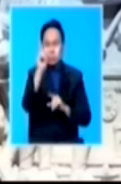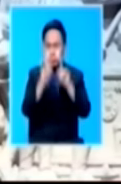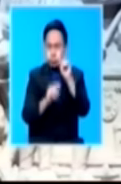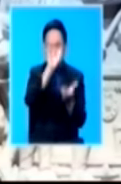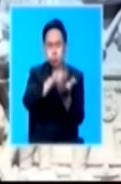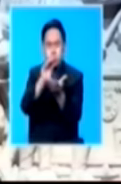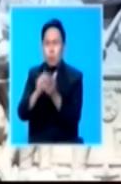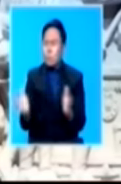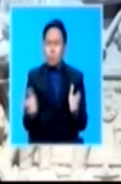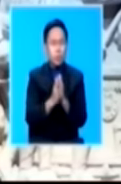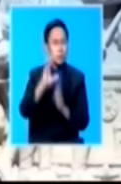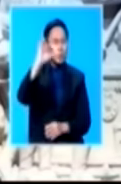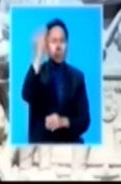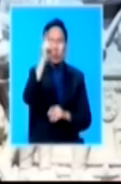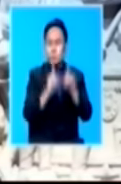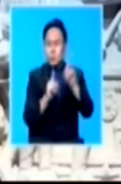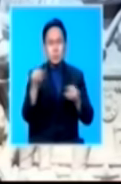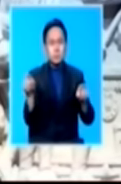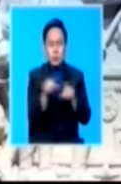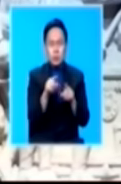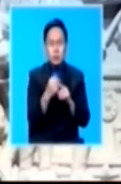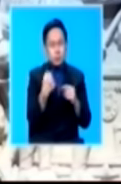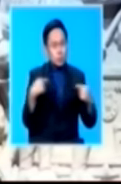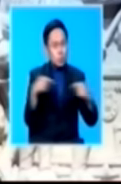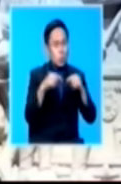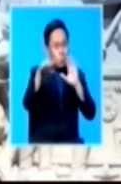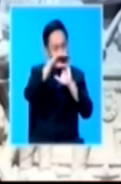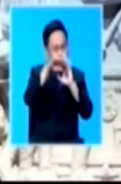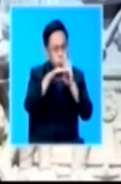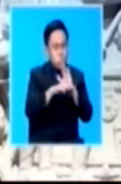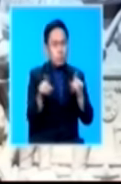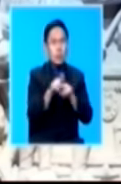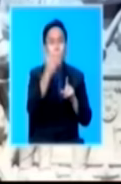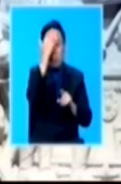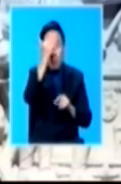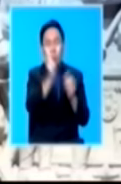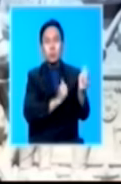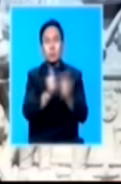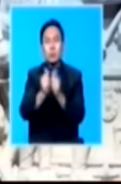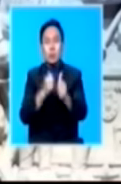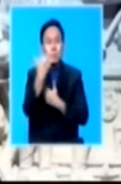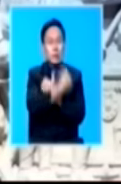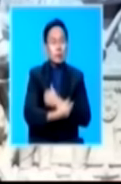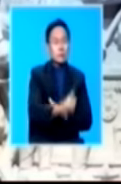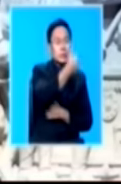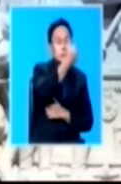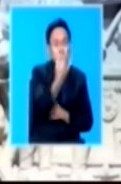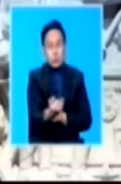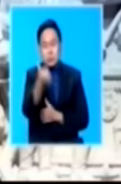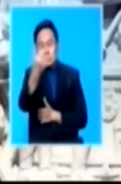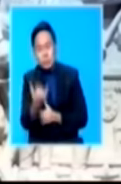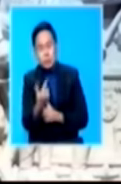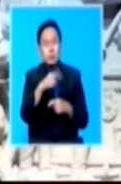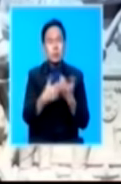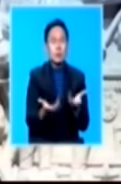กประเมินหมดนะครับทุกประเทศในโลกที่อยู่ในระดับต้นๆเนี่ยจะถูกประเมินเพราะจะต้องมาแข่งขันกันไงใครดีใครไม่ดีใครปลอมใครไม่ปลอม